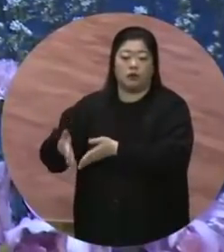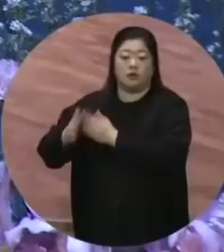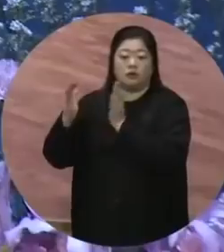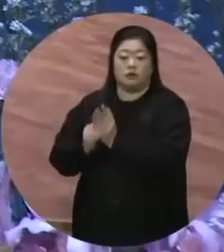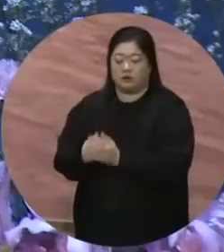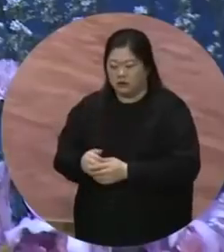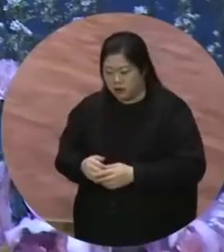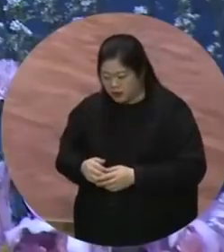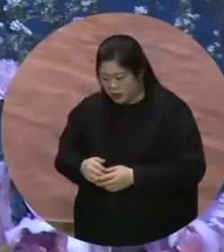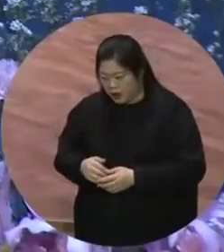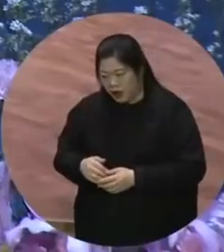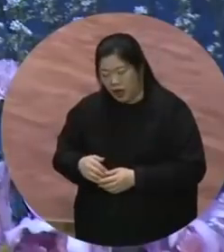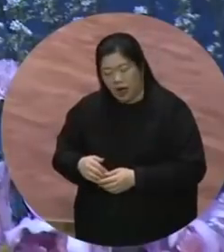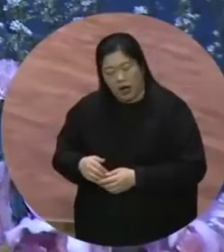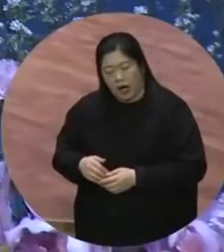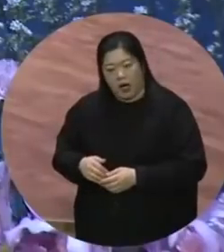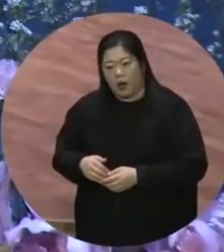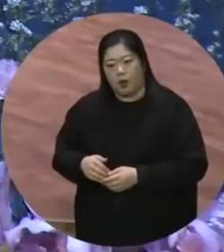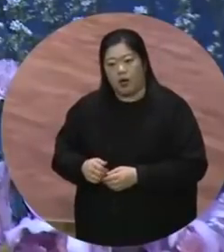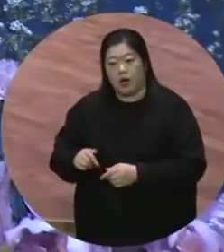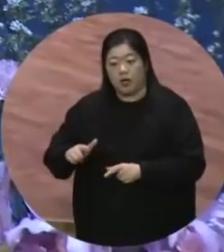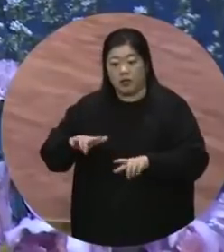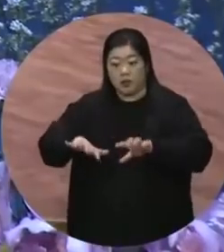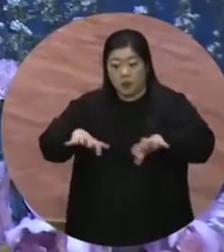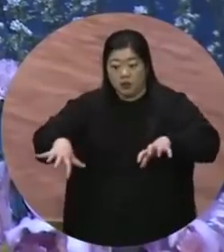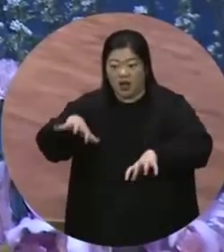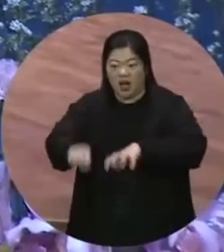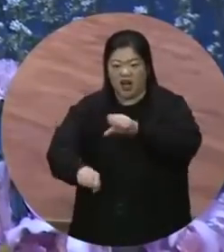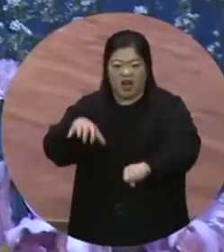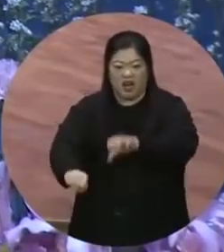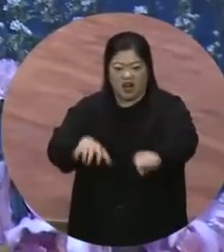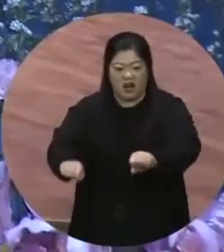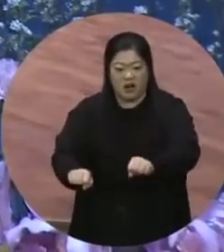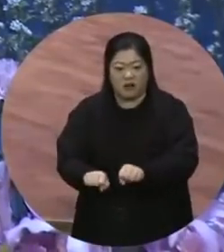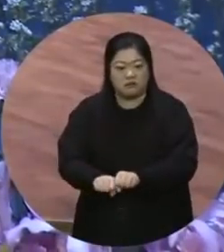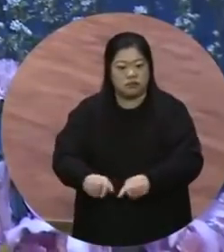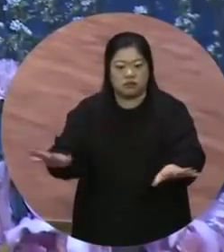그러니까 영혼들을 막 잡아먹어요. 막 잡아먹어. 안상홍 이름으로.